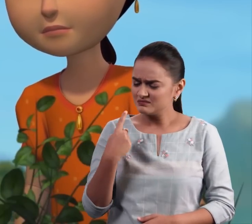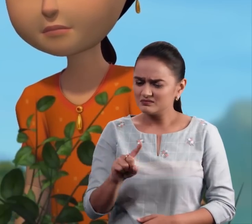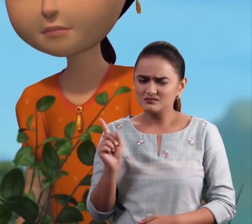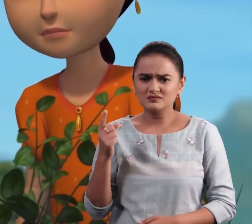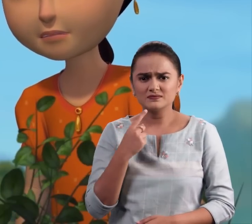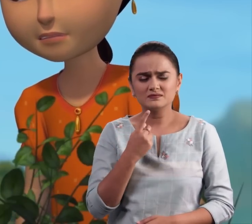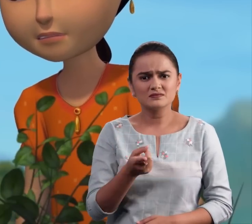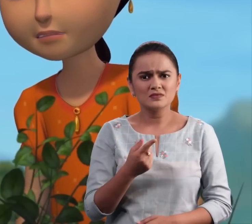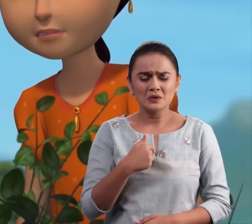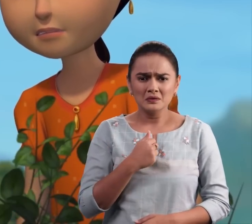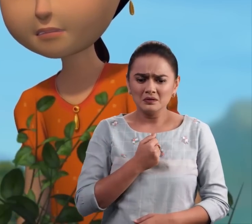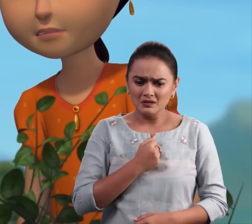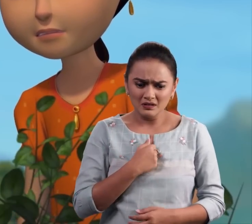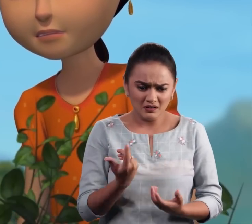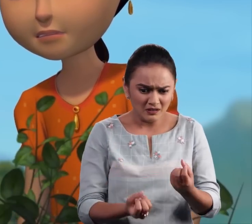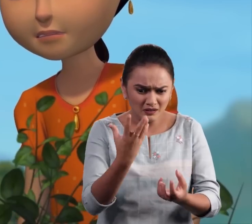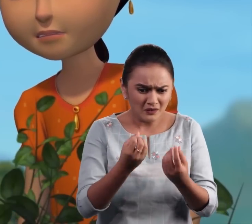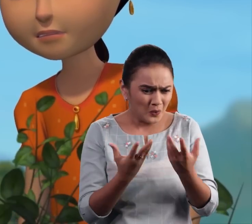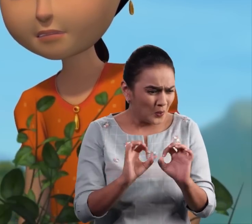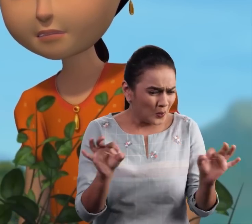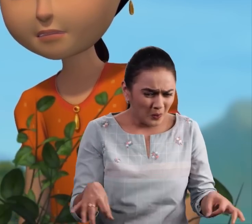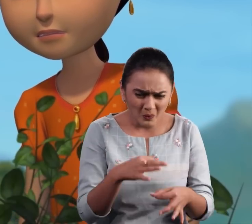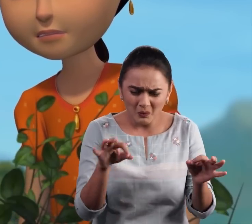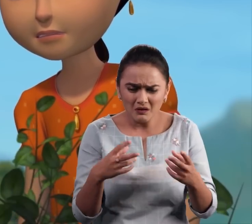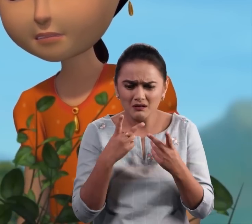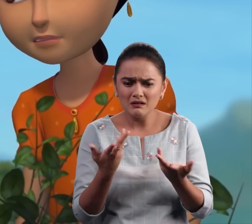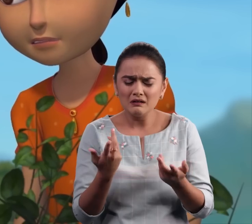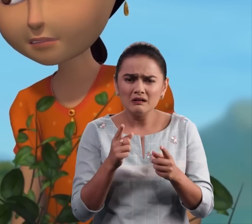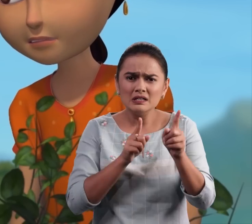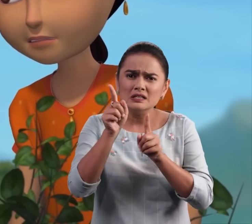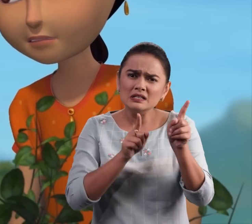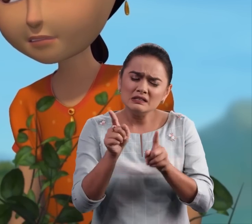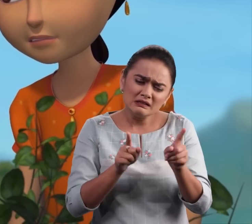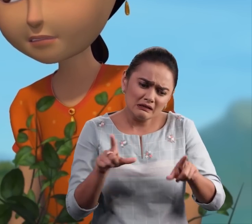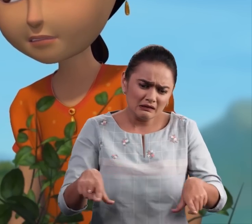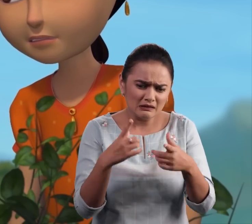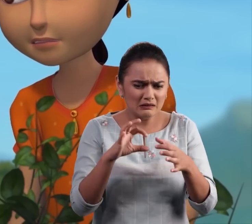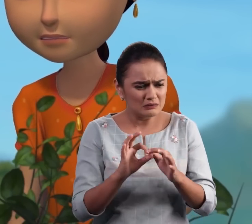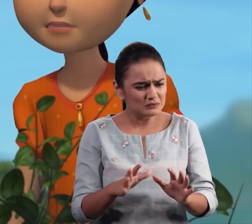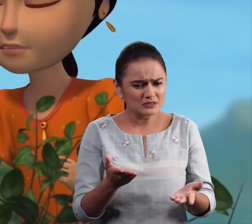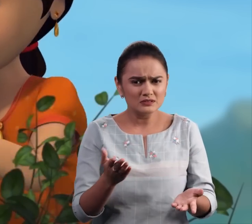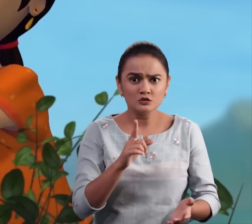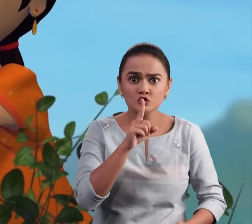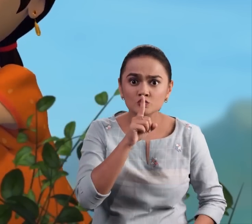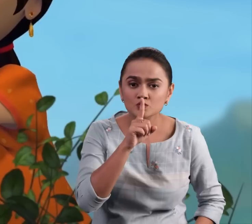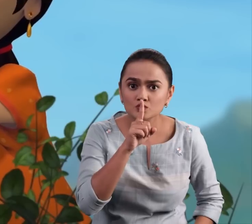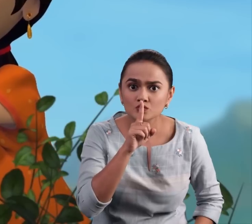ललिता सच कहती है, हमारे खेतों में तो कुछ भी नहीं उगा, सिर्फ कांटों वाले पौधे उगे हैं।